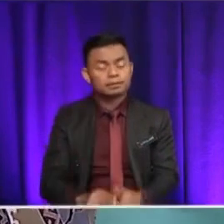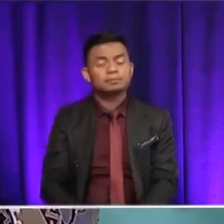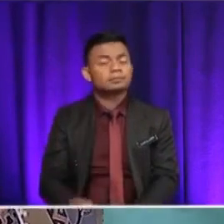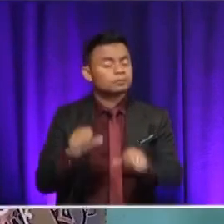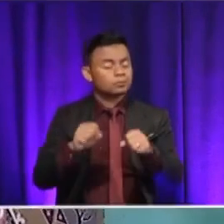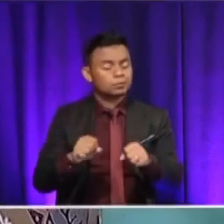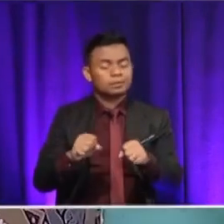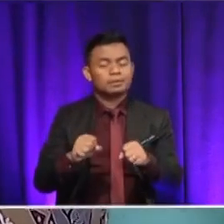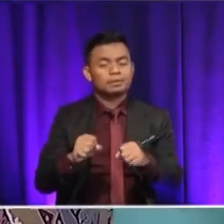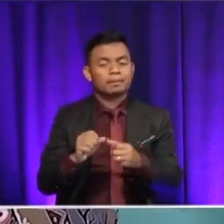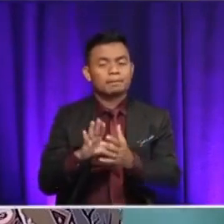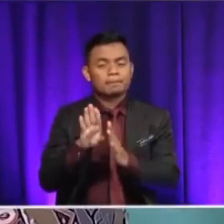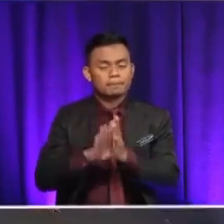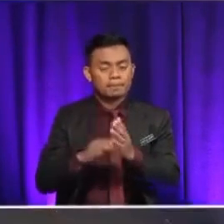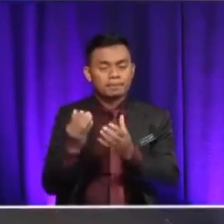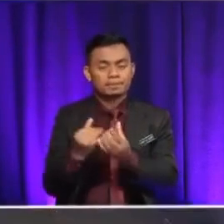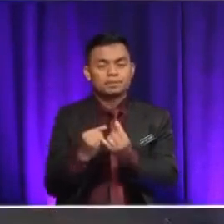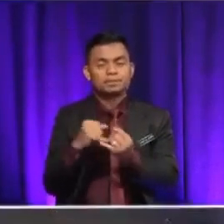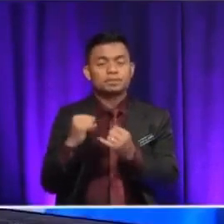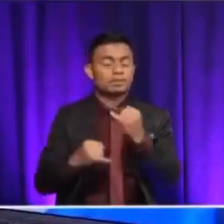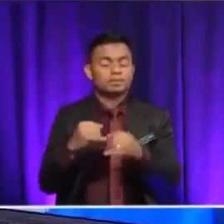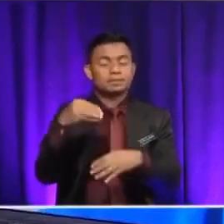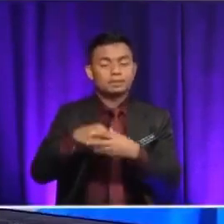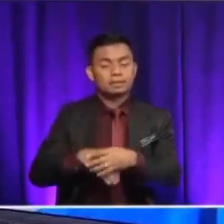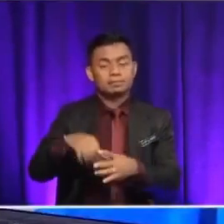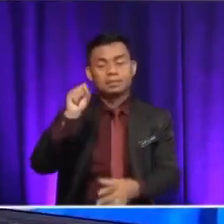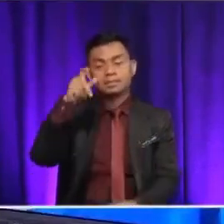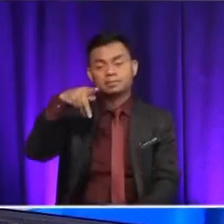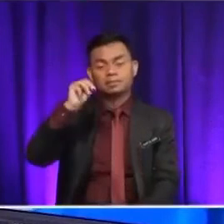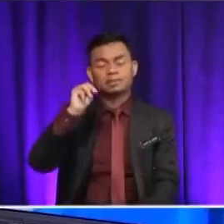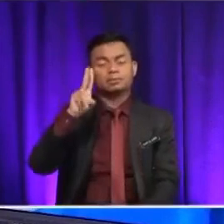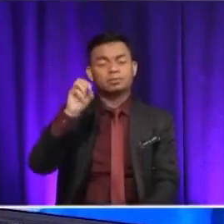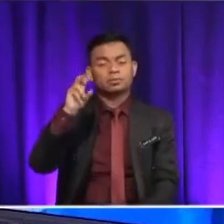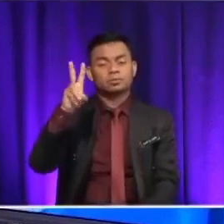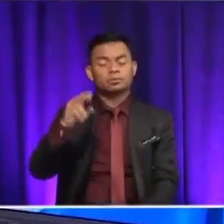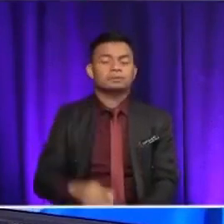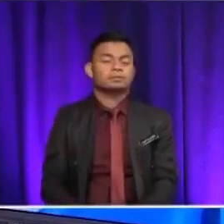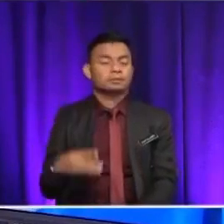sukses SPM 2022 nanti. Okey, terima kasih cikgu atas pembelajaran kita pada hari ini, dan